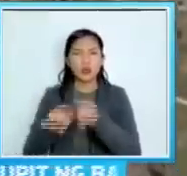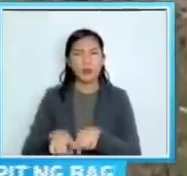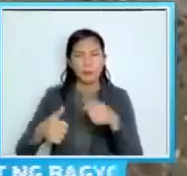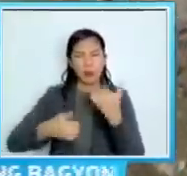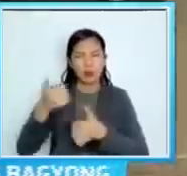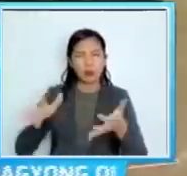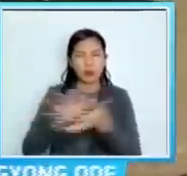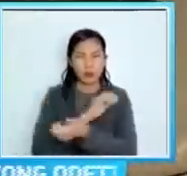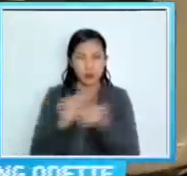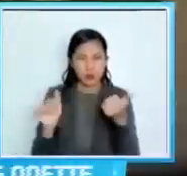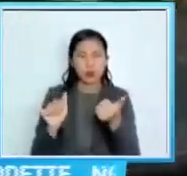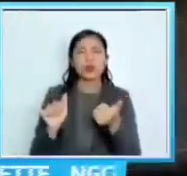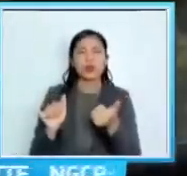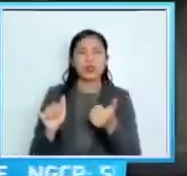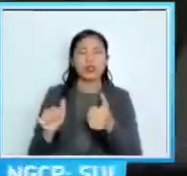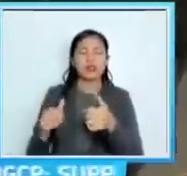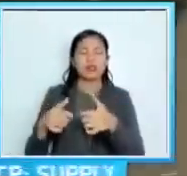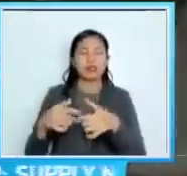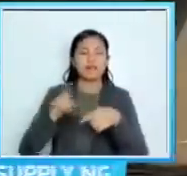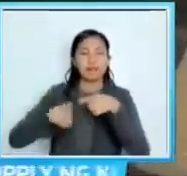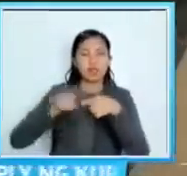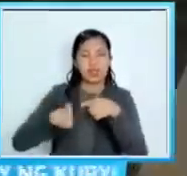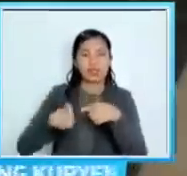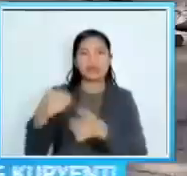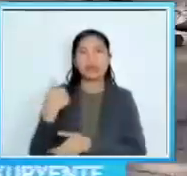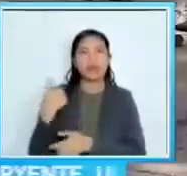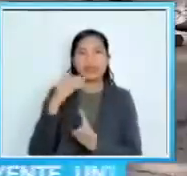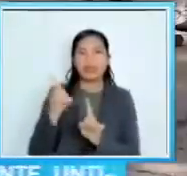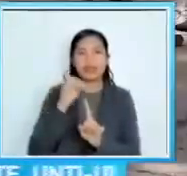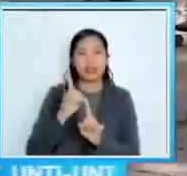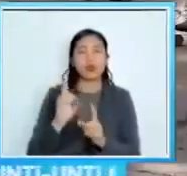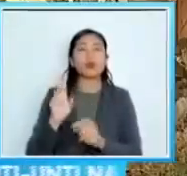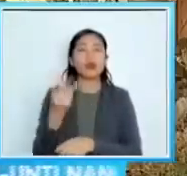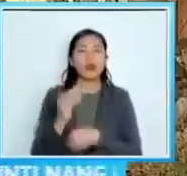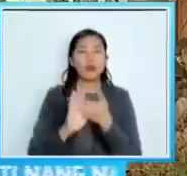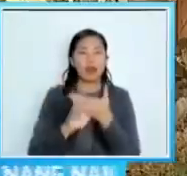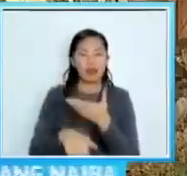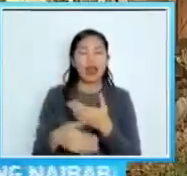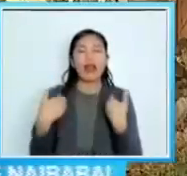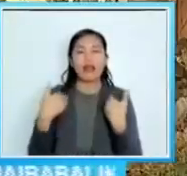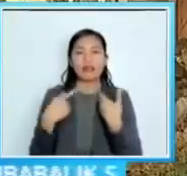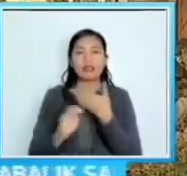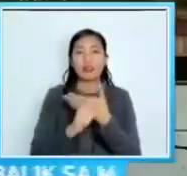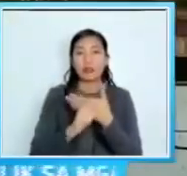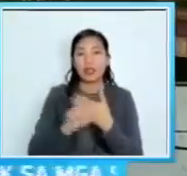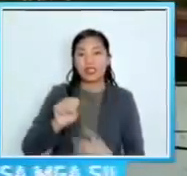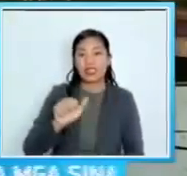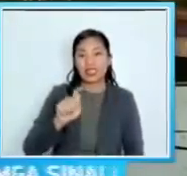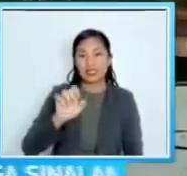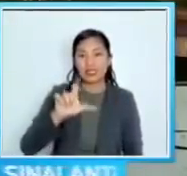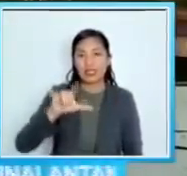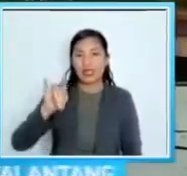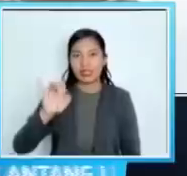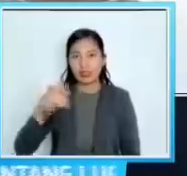ito maibabalik. Pansamantala, nagbibigay na sila ng mga satellite phones sa mga munisipyo. Maglalagay din ng mga free Wi-Fi sites at